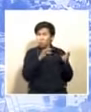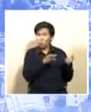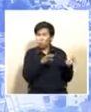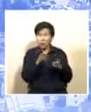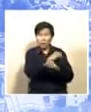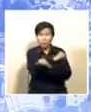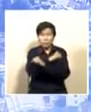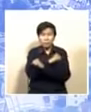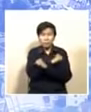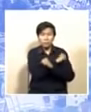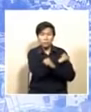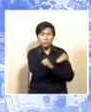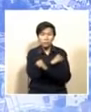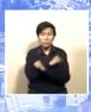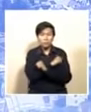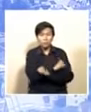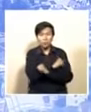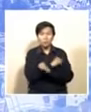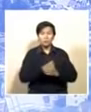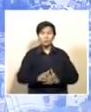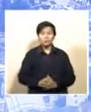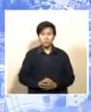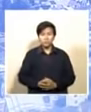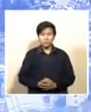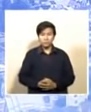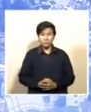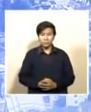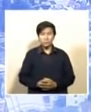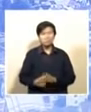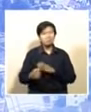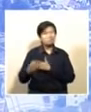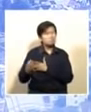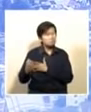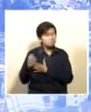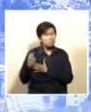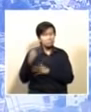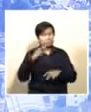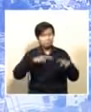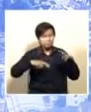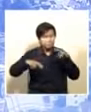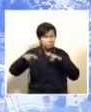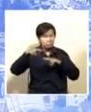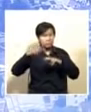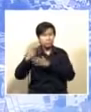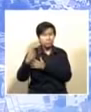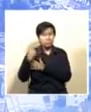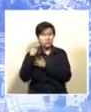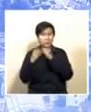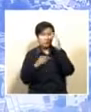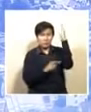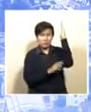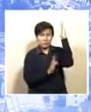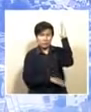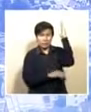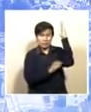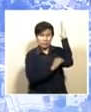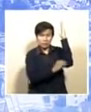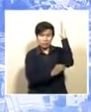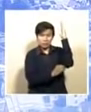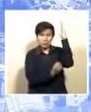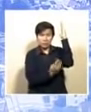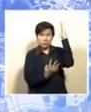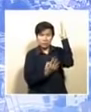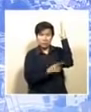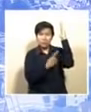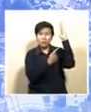านราธิวาสและภูเก็ตก็จะเห็นนะครับว่ามีตัวเลขของทางที่ภูเก็ตนะครับเป็นตัวอย่างนะครับท่านติดตามได้ว่